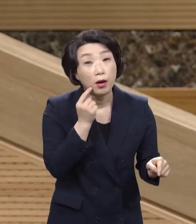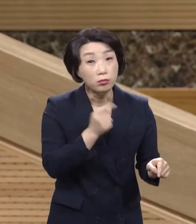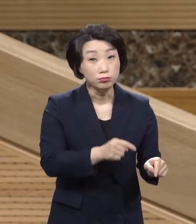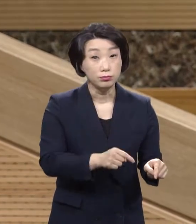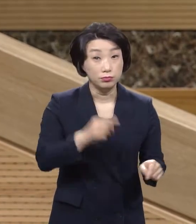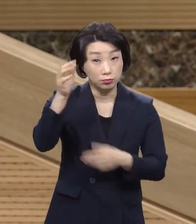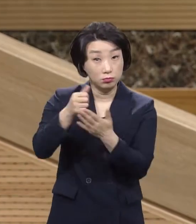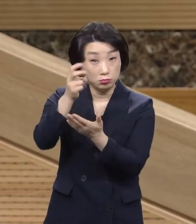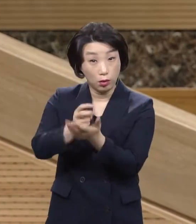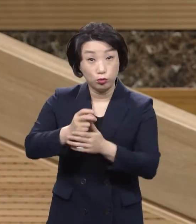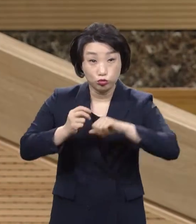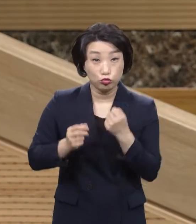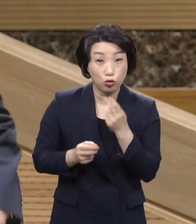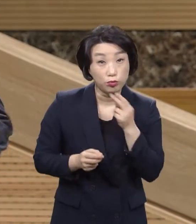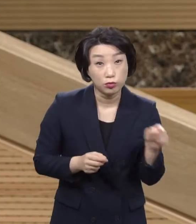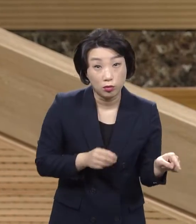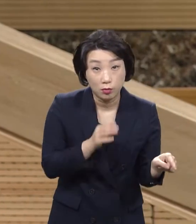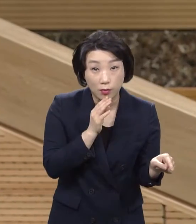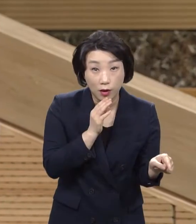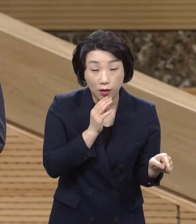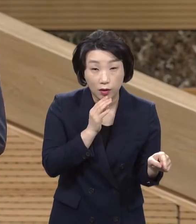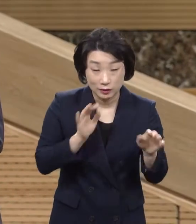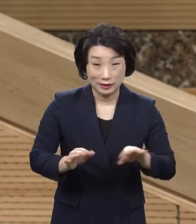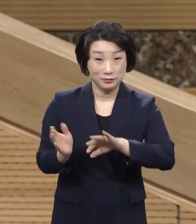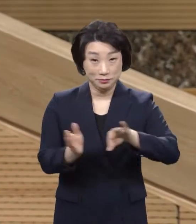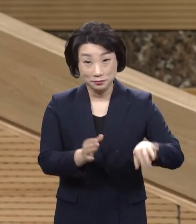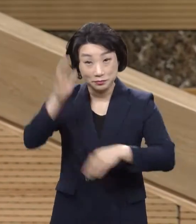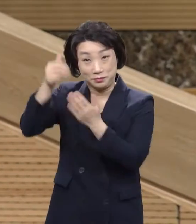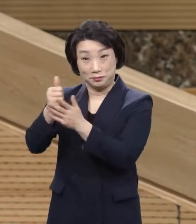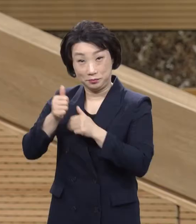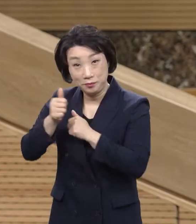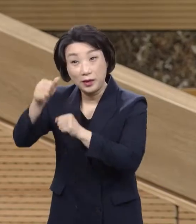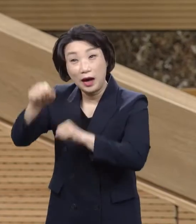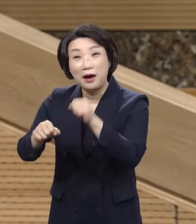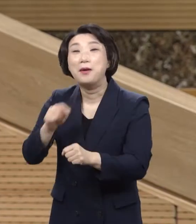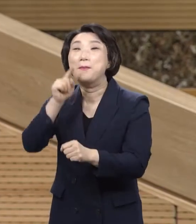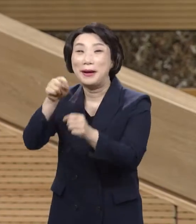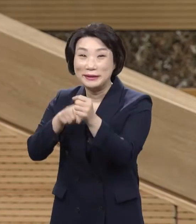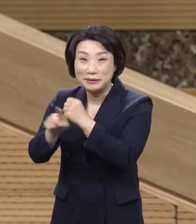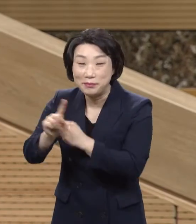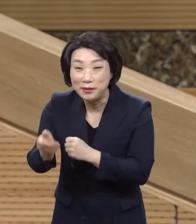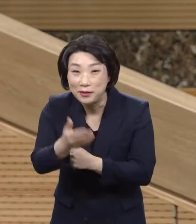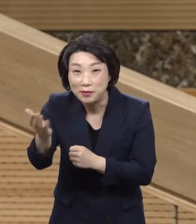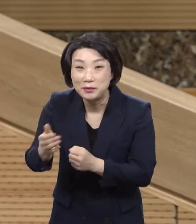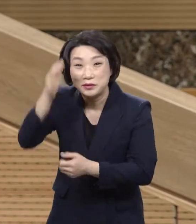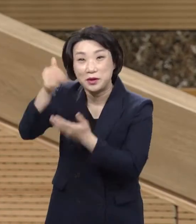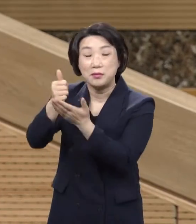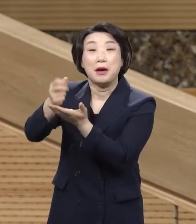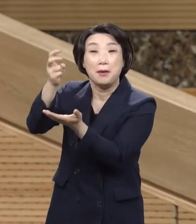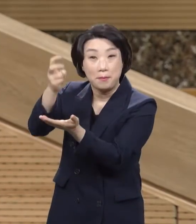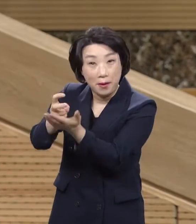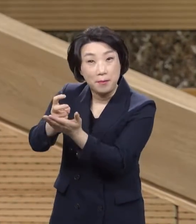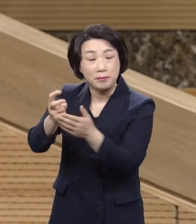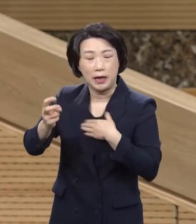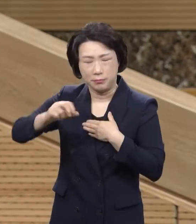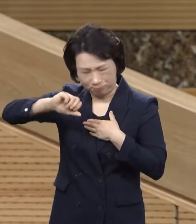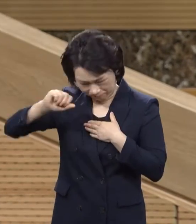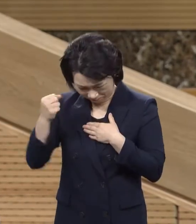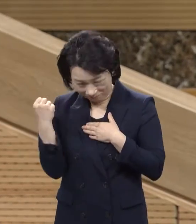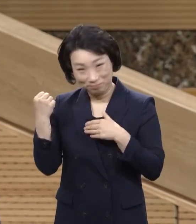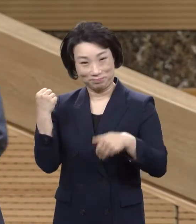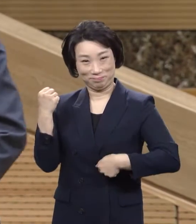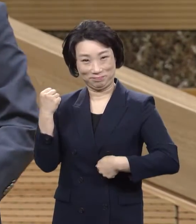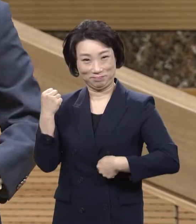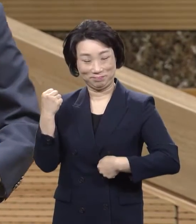하나님의 법에 굴복하지 않는데, 성령을 쫓아 행하라는 말은 성령의 법에 굴복하라.